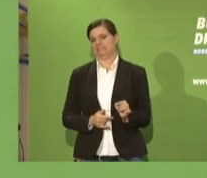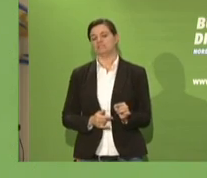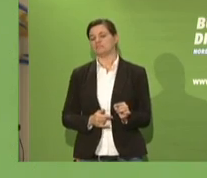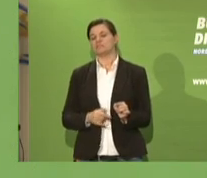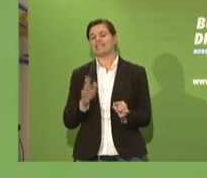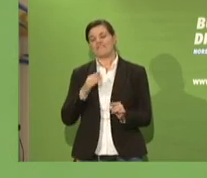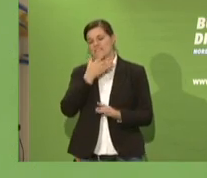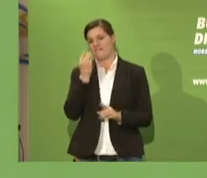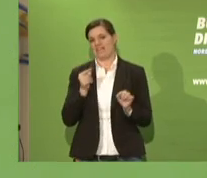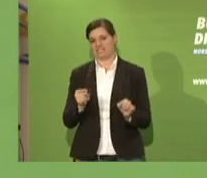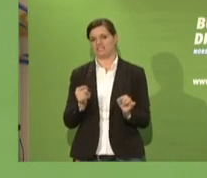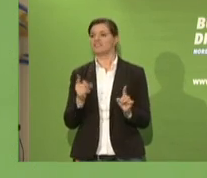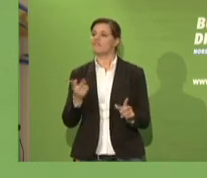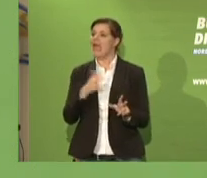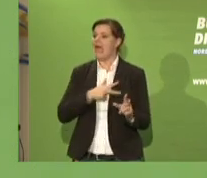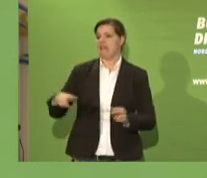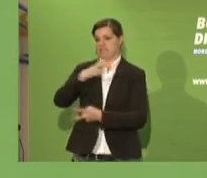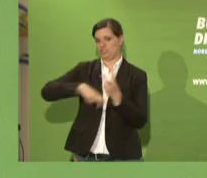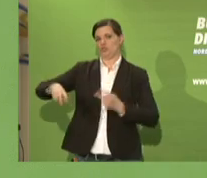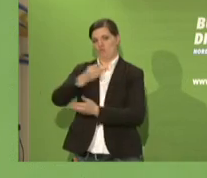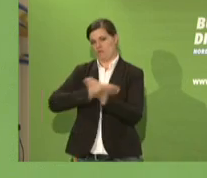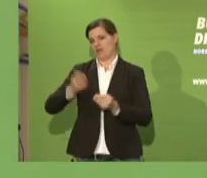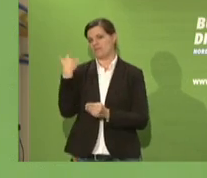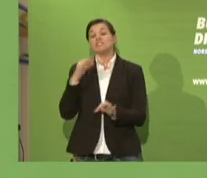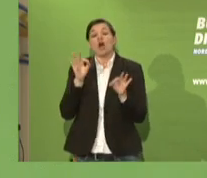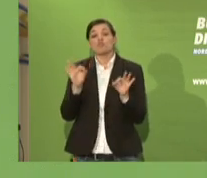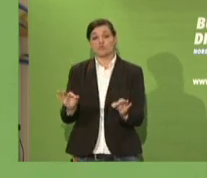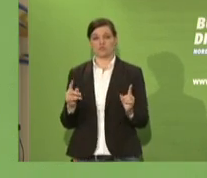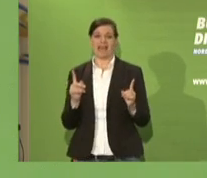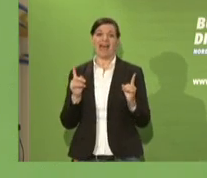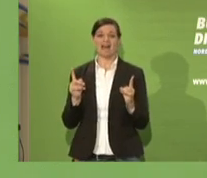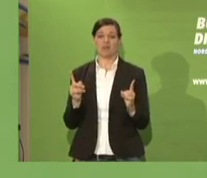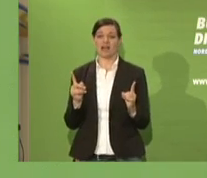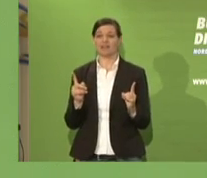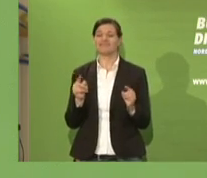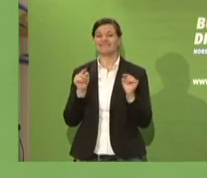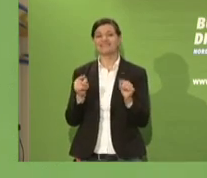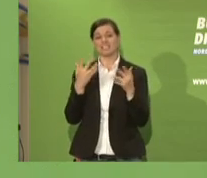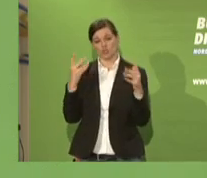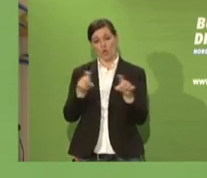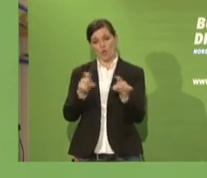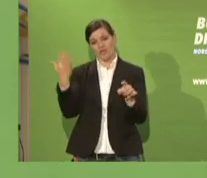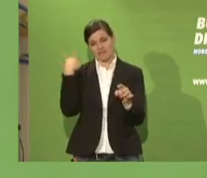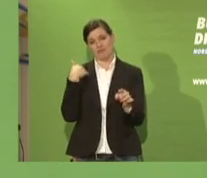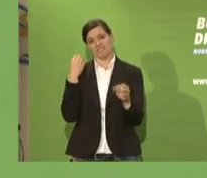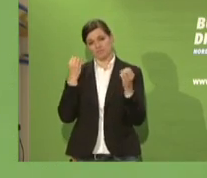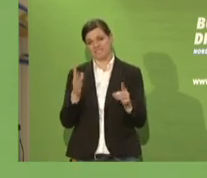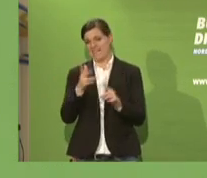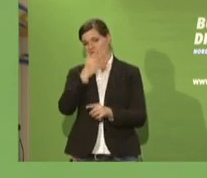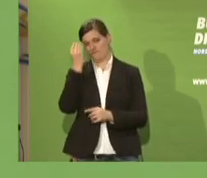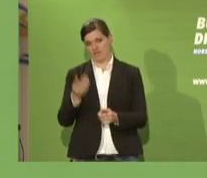alle ehrlich miteinander und das war auch gut so. Aber das sollte nicht in Vergessenheit geraten. Das hat nicht